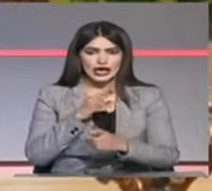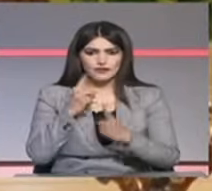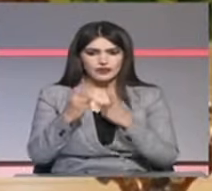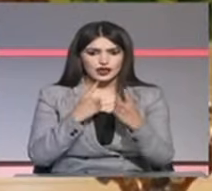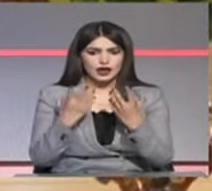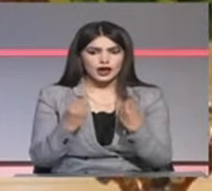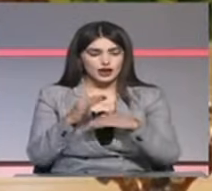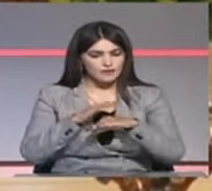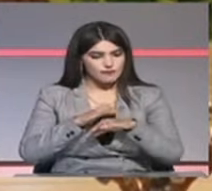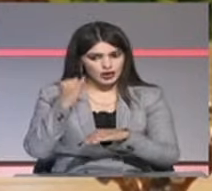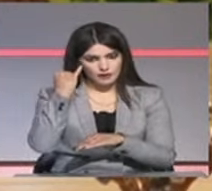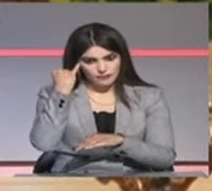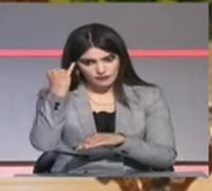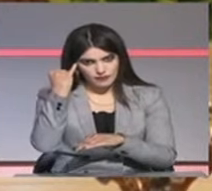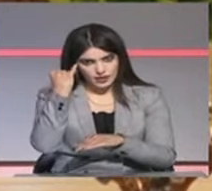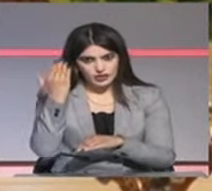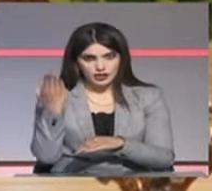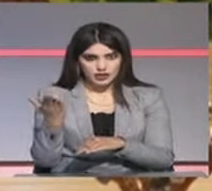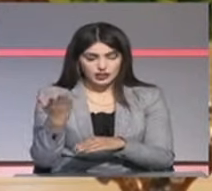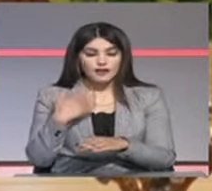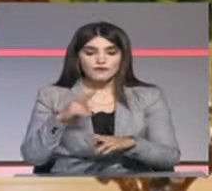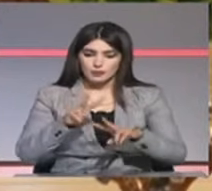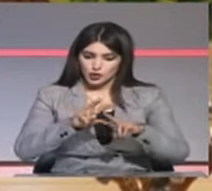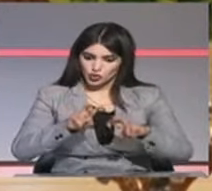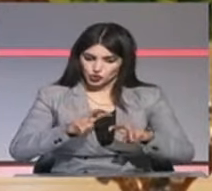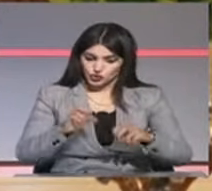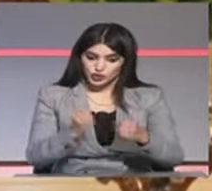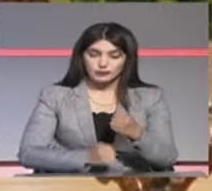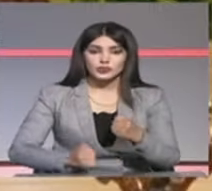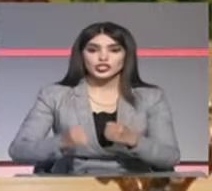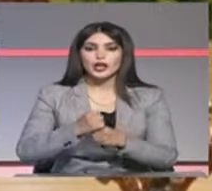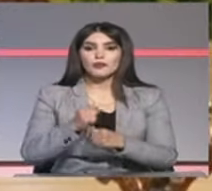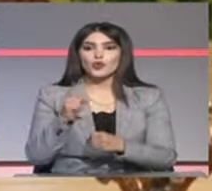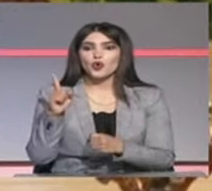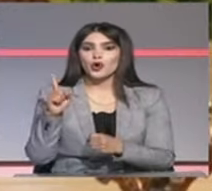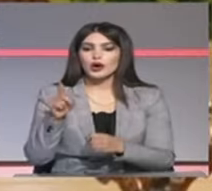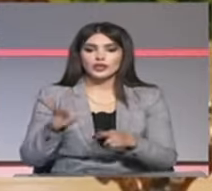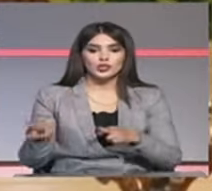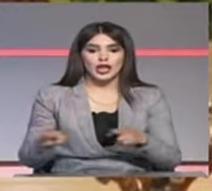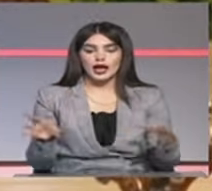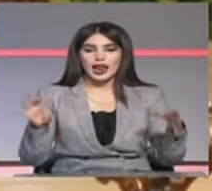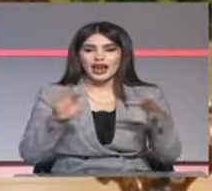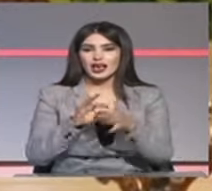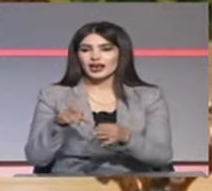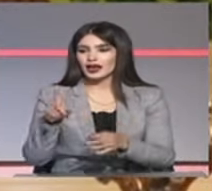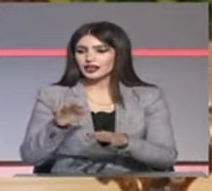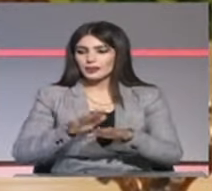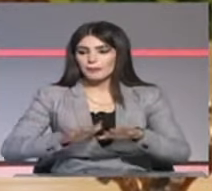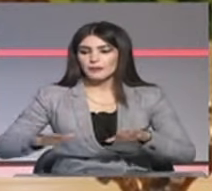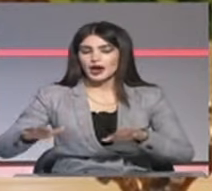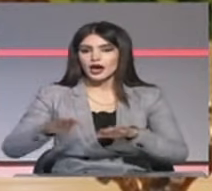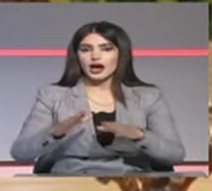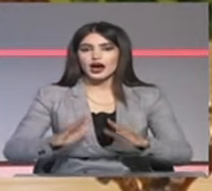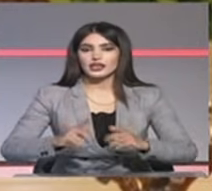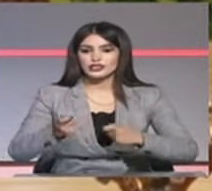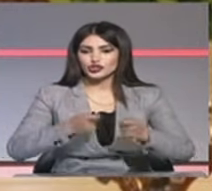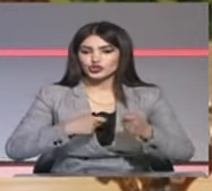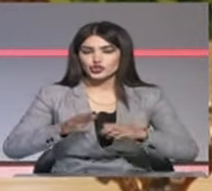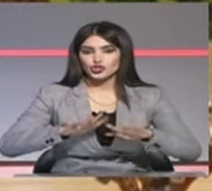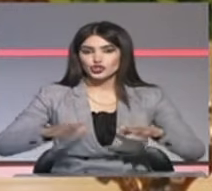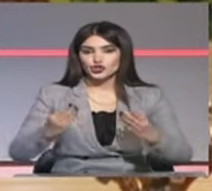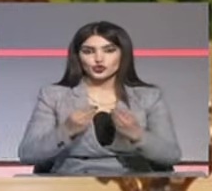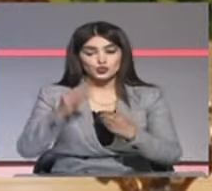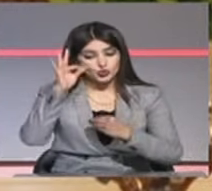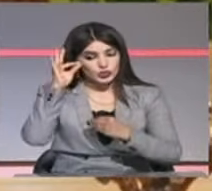مع فكره ان يكون هناك دراسه لانشاء خط ملاحي ما بين الدولتين والنهار ده غيري فعلا دراسه